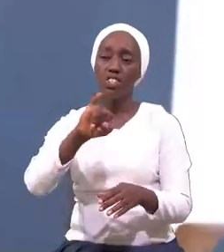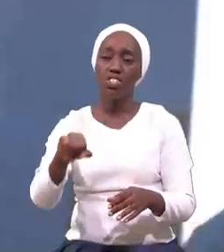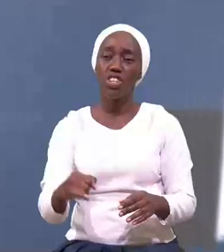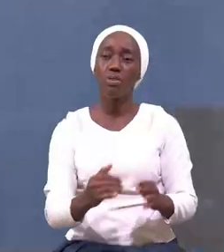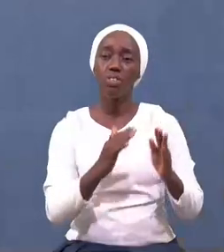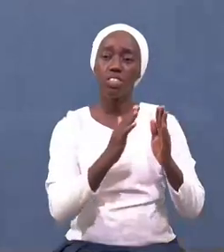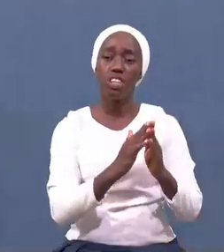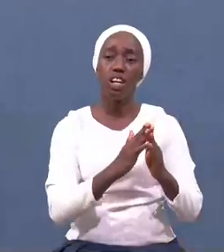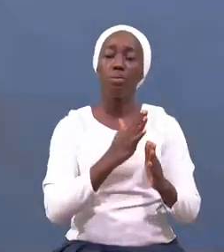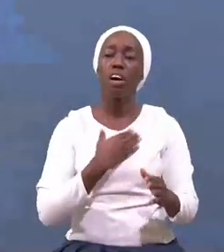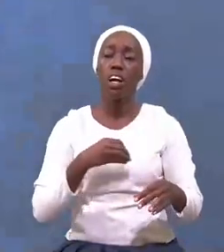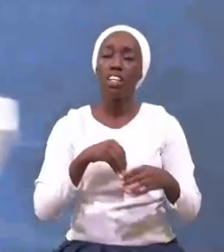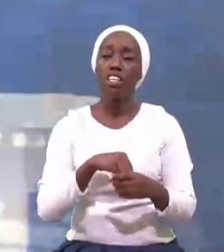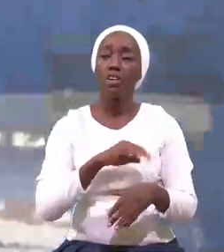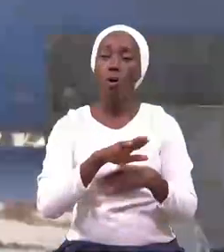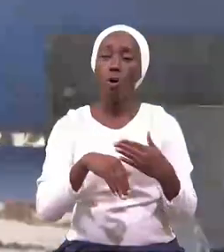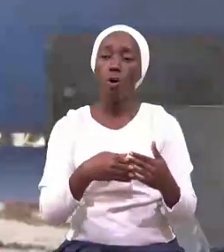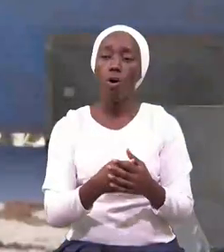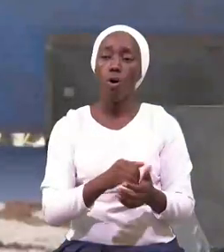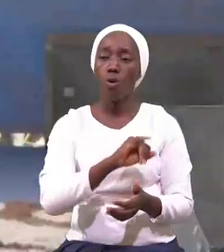À Jérusalem et dans toute la Judée.